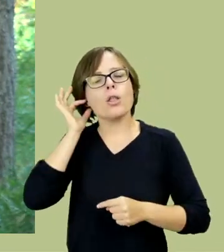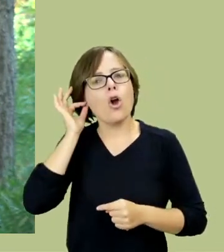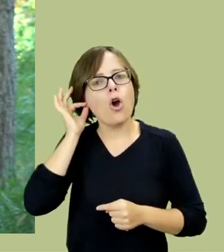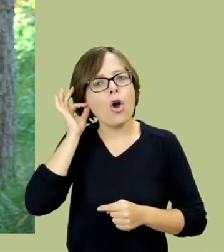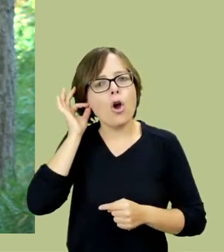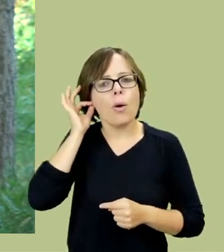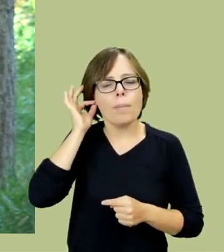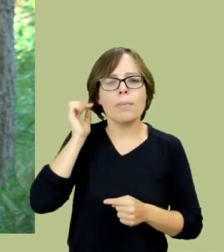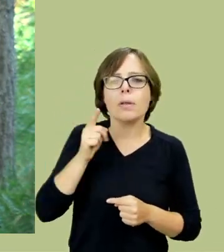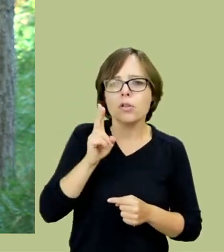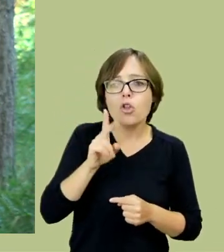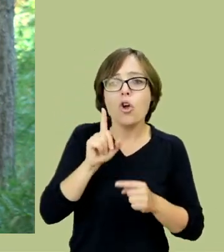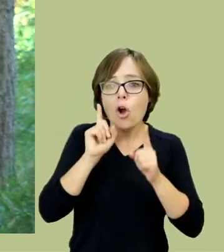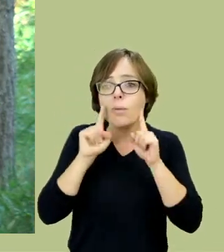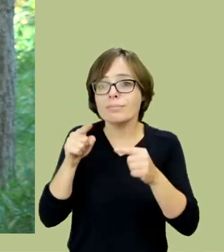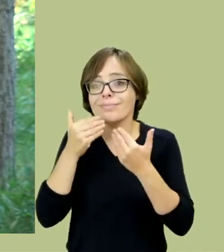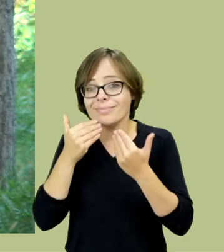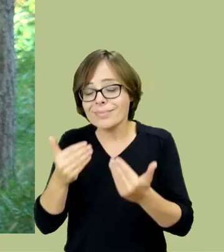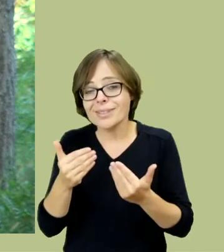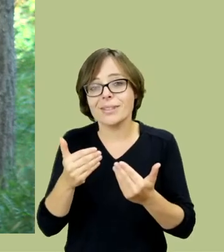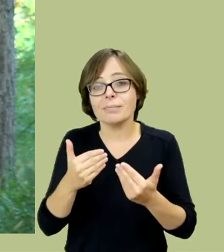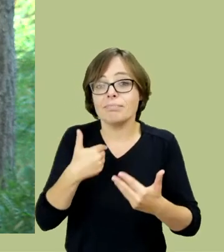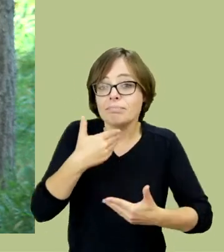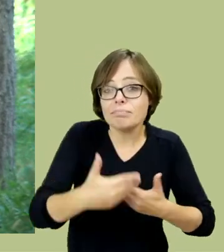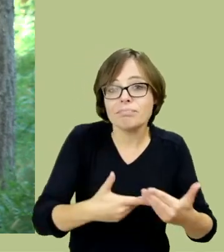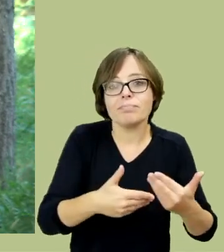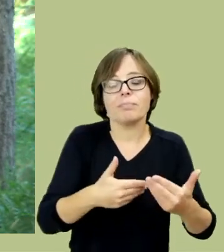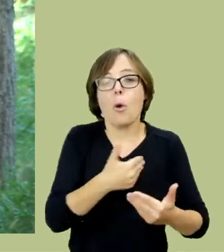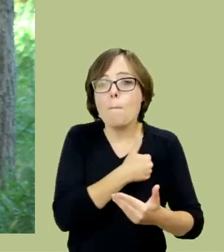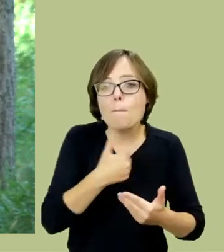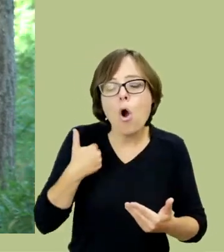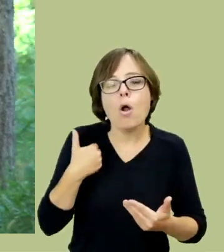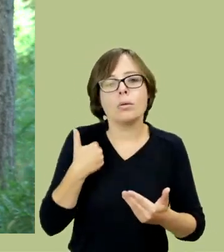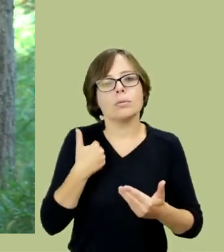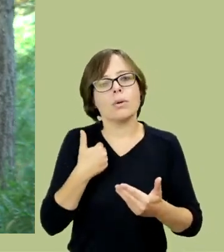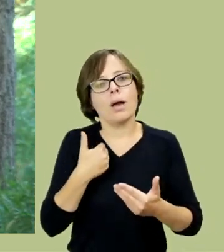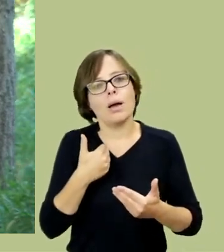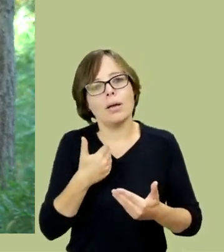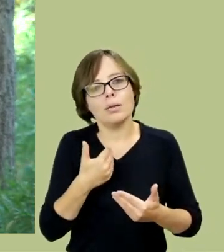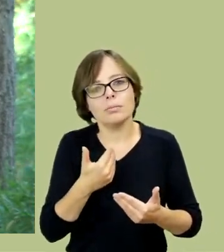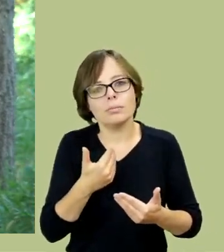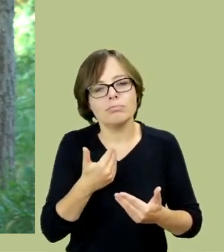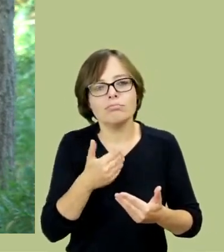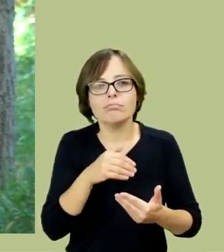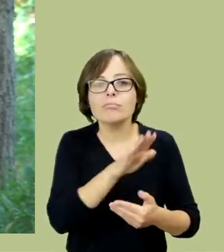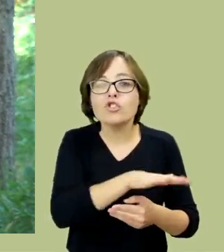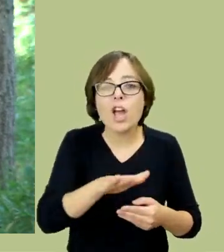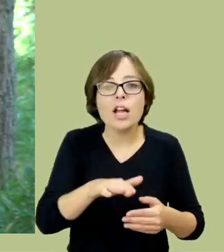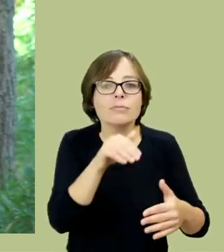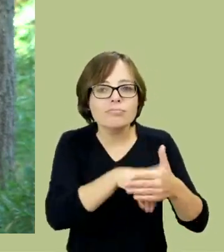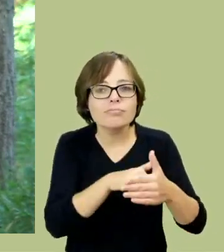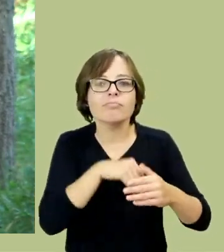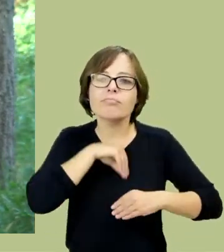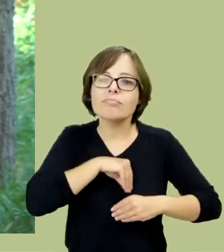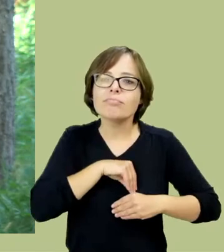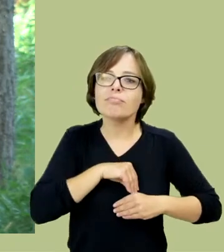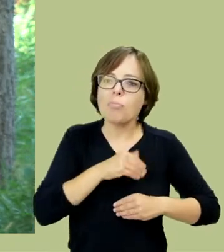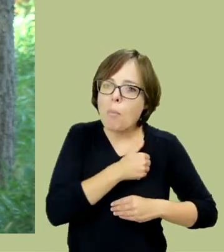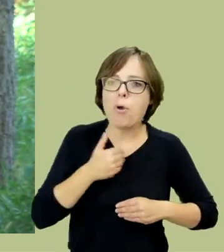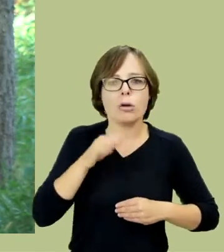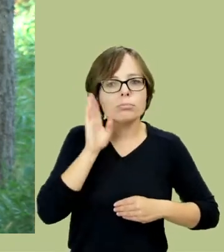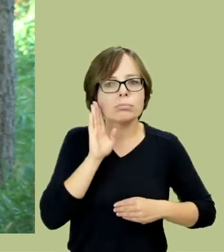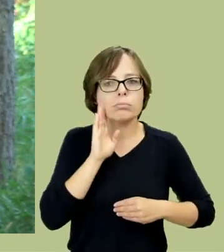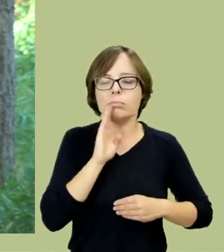które właściwie spowodowały, że ta polskość, ta narodowość w dzieciach cały czas kwitła i że każde następne pokolenie